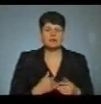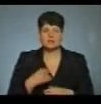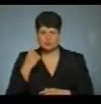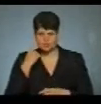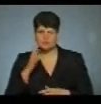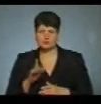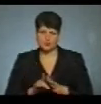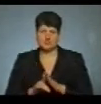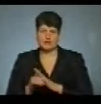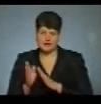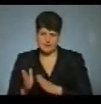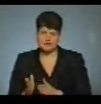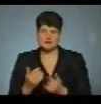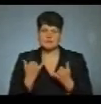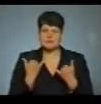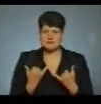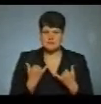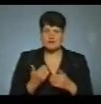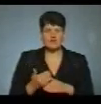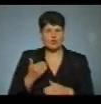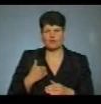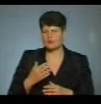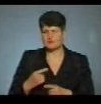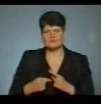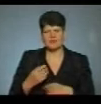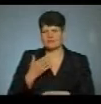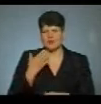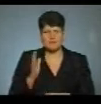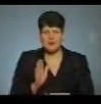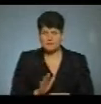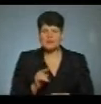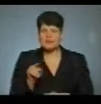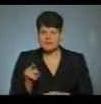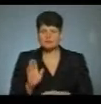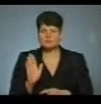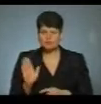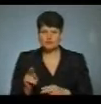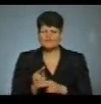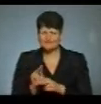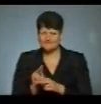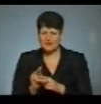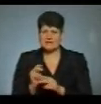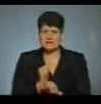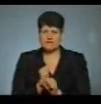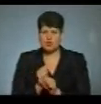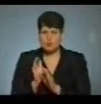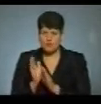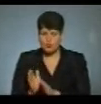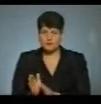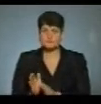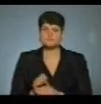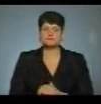що зараз кроку назад немає. От, і, звичайно, там будуть деякі корекції роботи саме